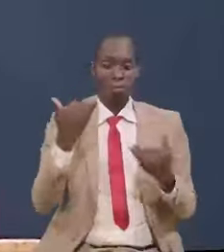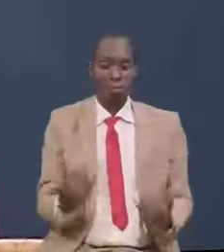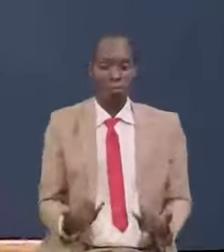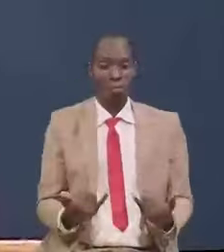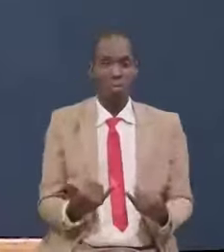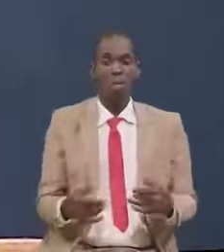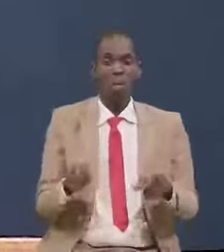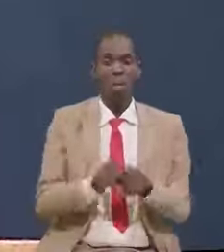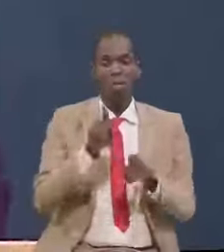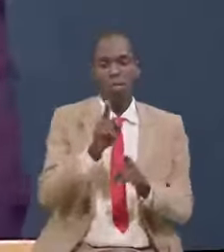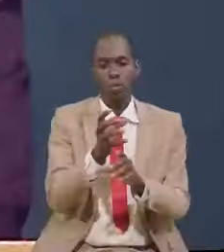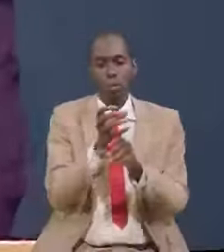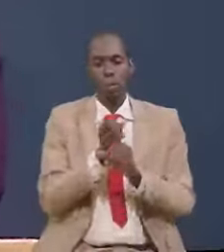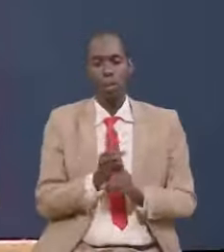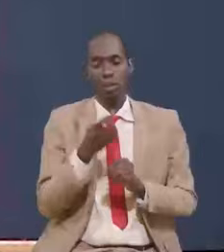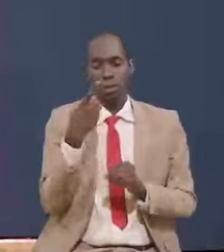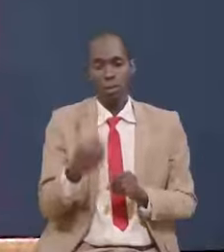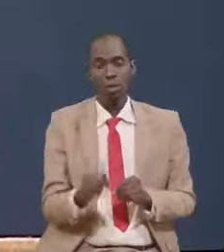Aujourd'hui, comme tu as la révélation,